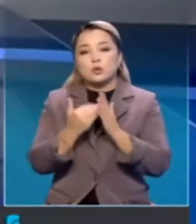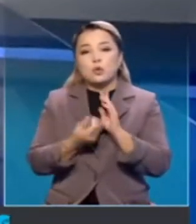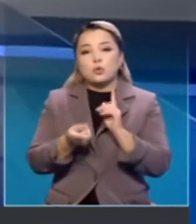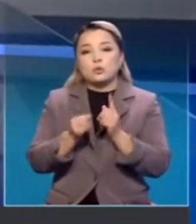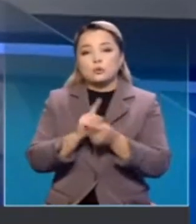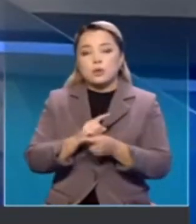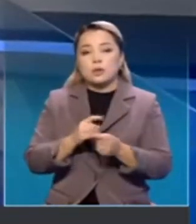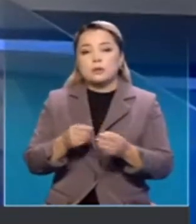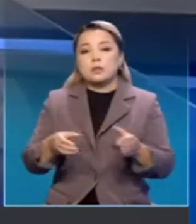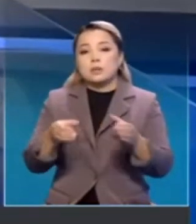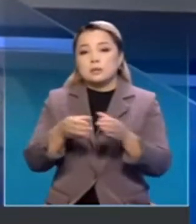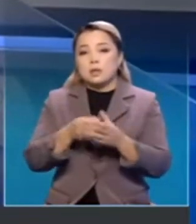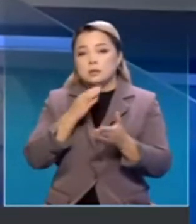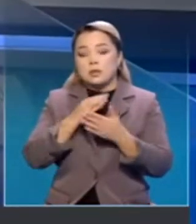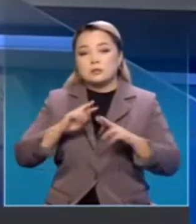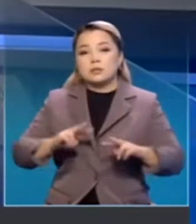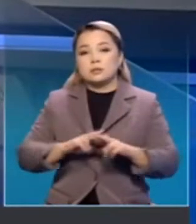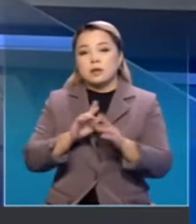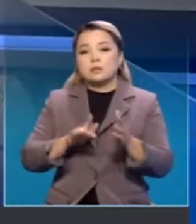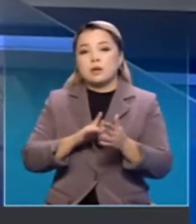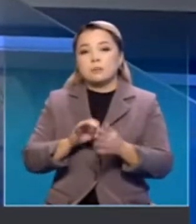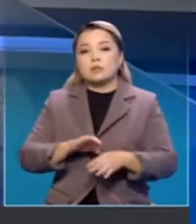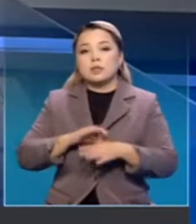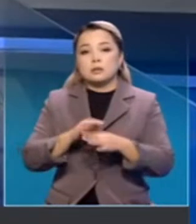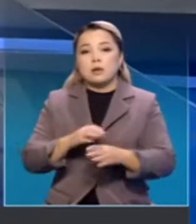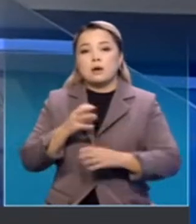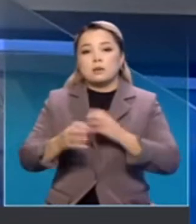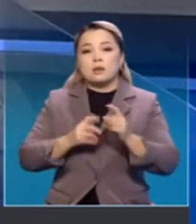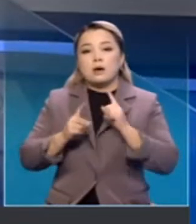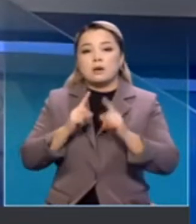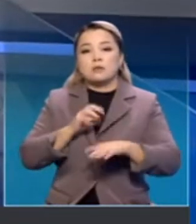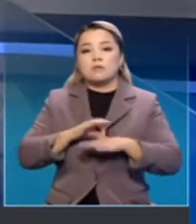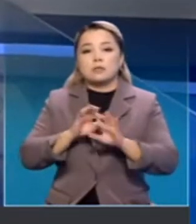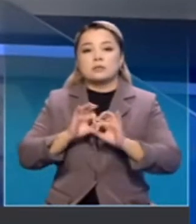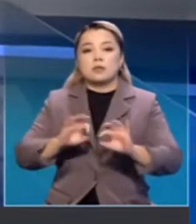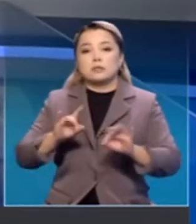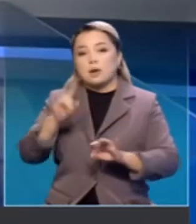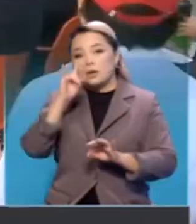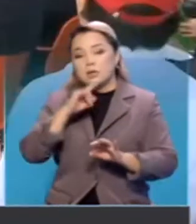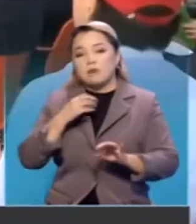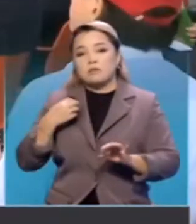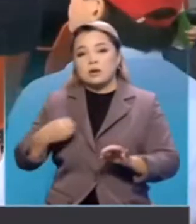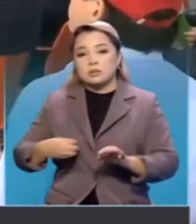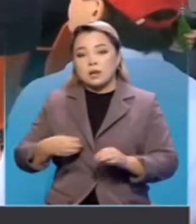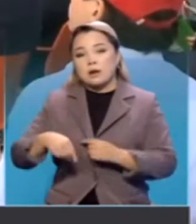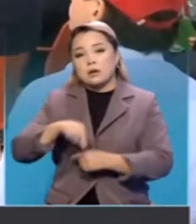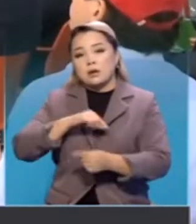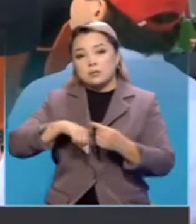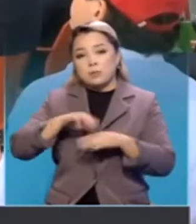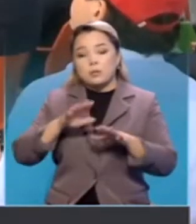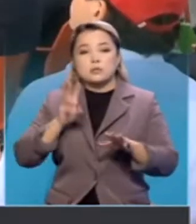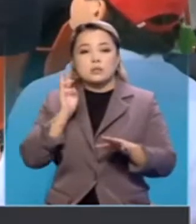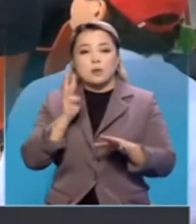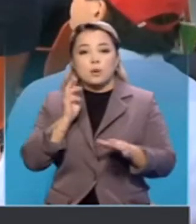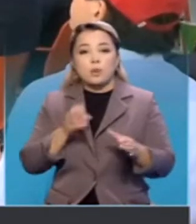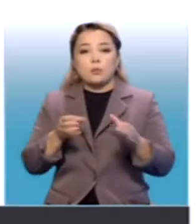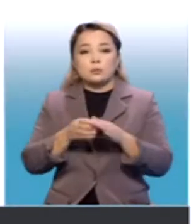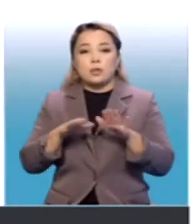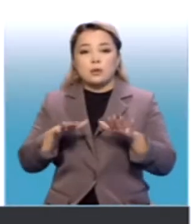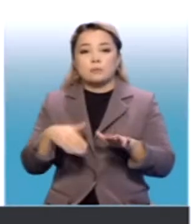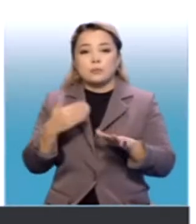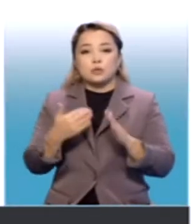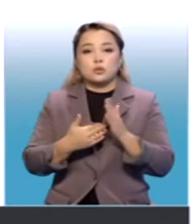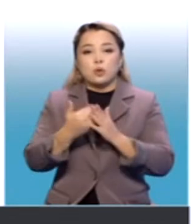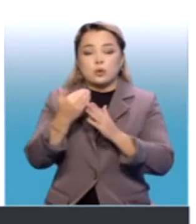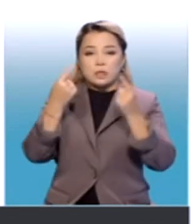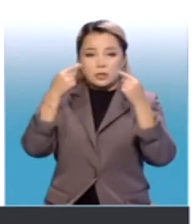көшіру саласын. Бұл тақырып бүгін Елордада басталған халықаралық конференцияда талқыланды. Қазақстан мен Франция кәсіпкерлері және дипломаттар осы салада